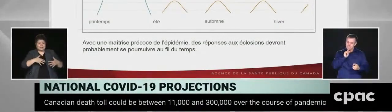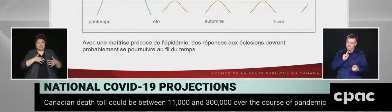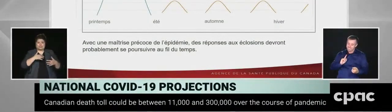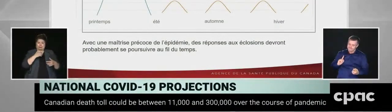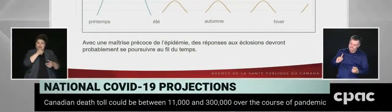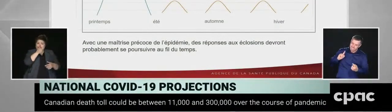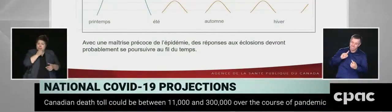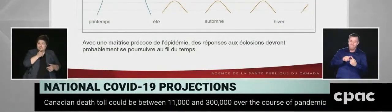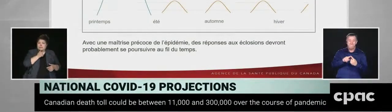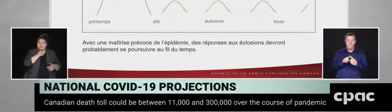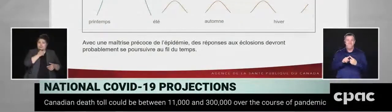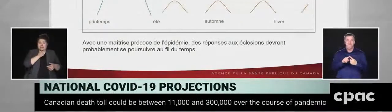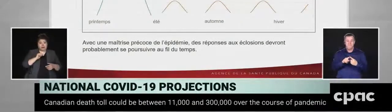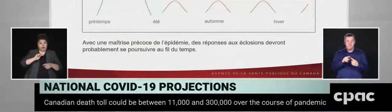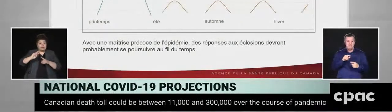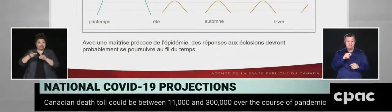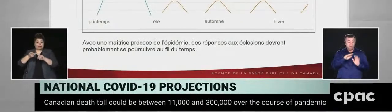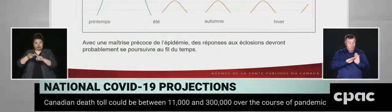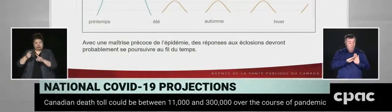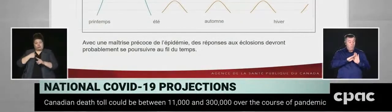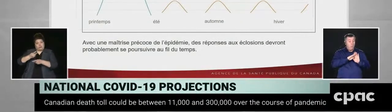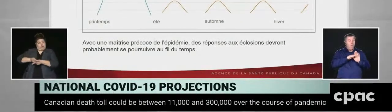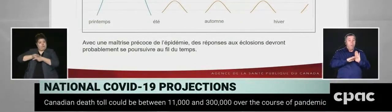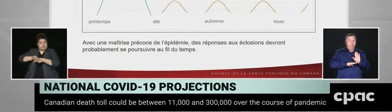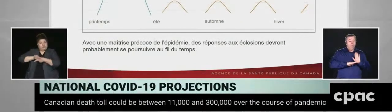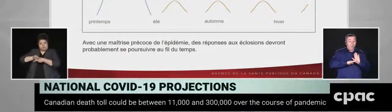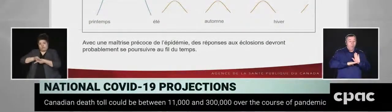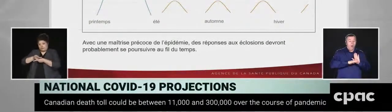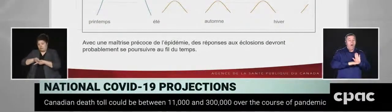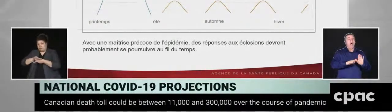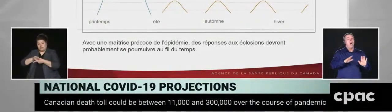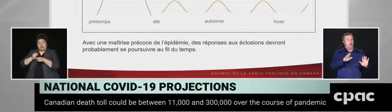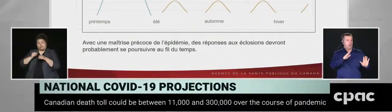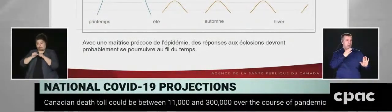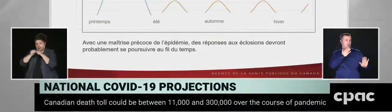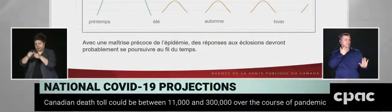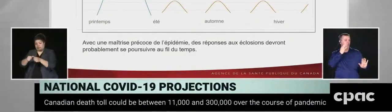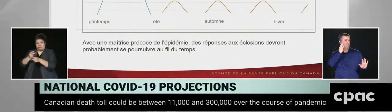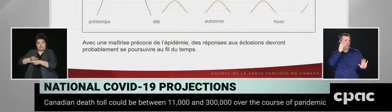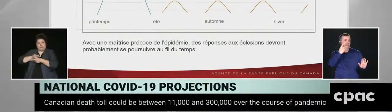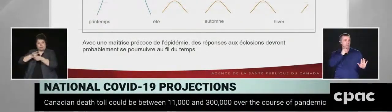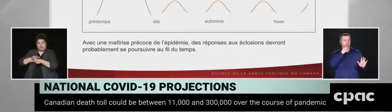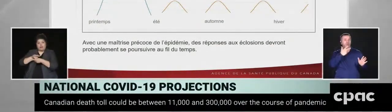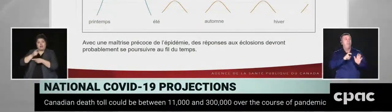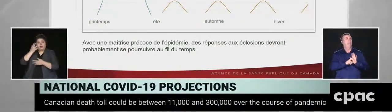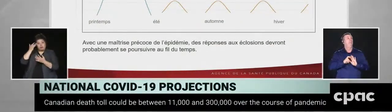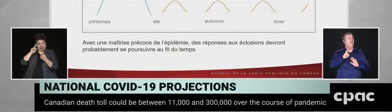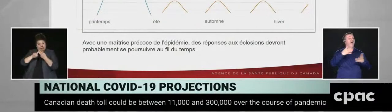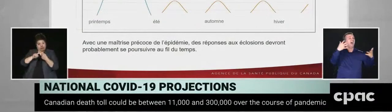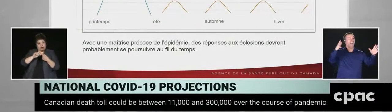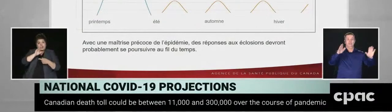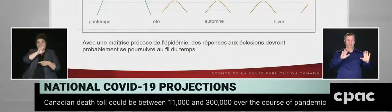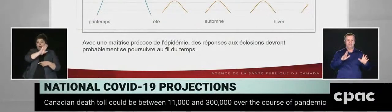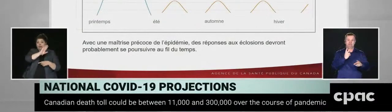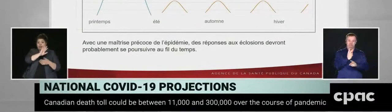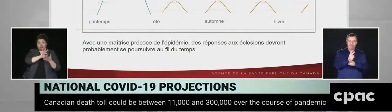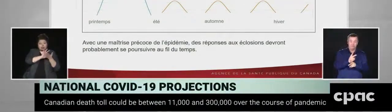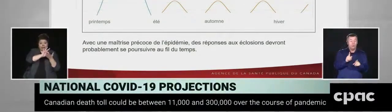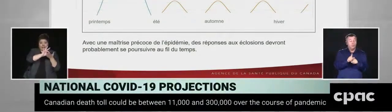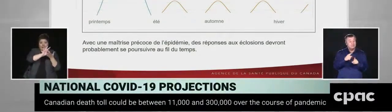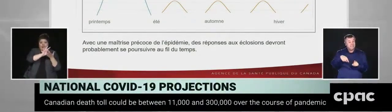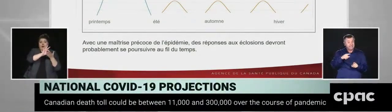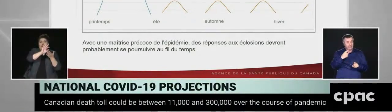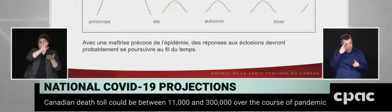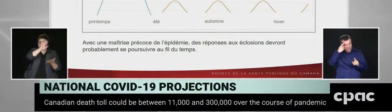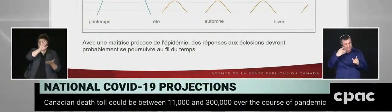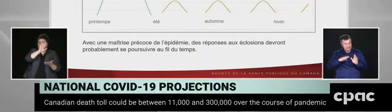très petits nombres de cas. Même une fois que nous aurons passé le pic de l'épidémie et que nous sommes sur la pente descendante